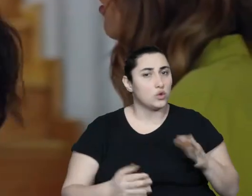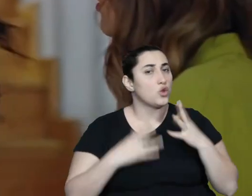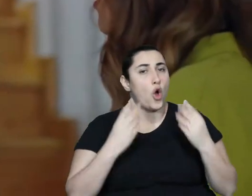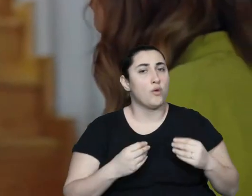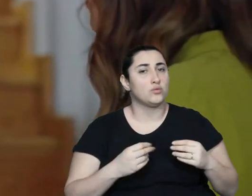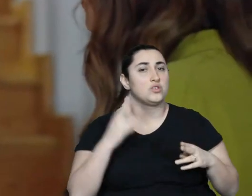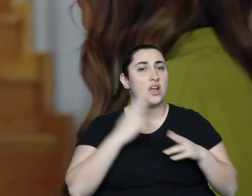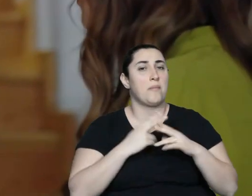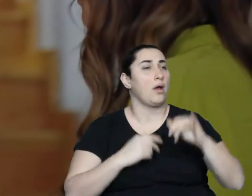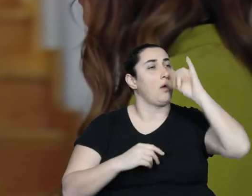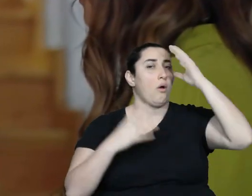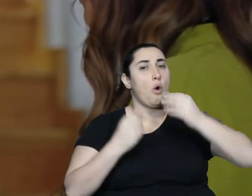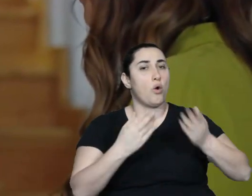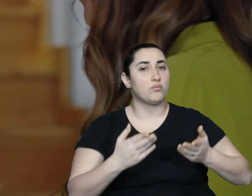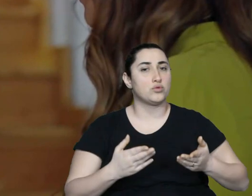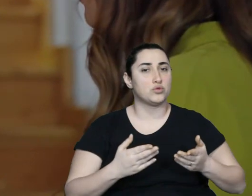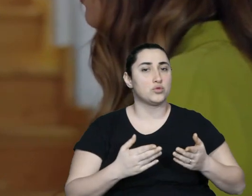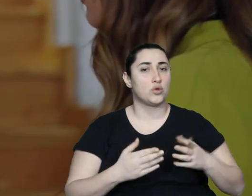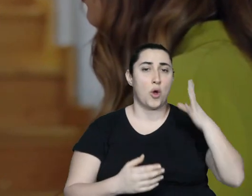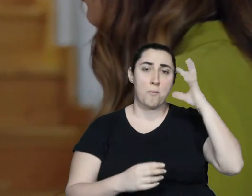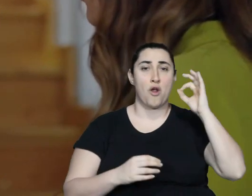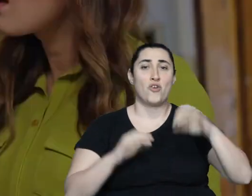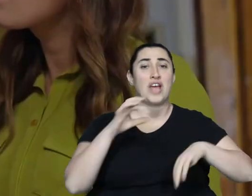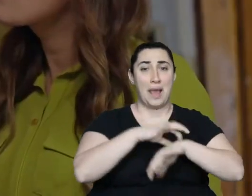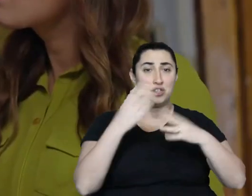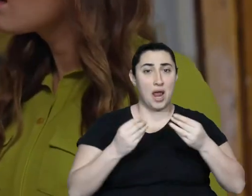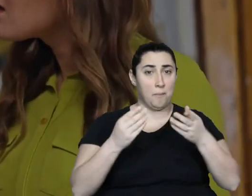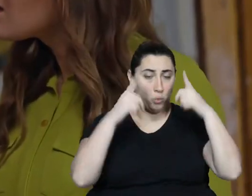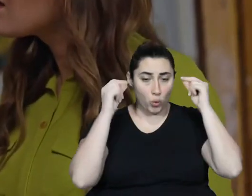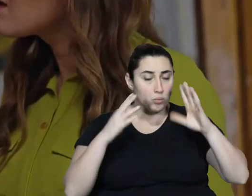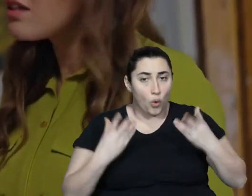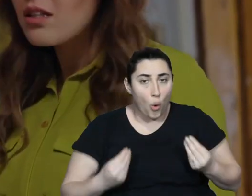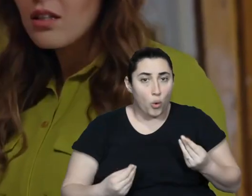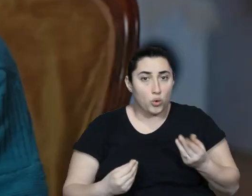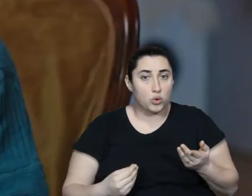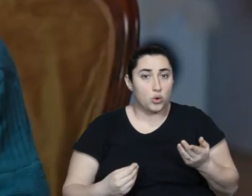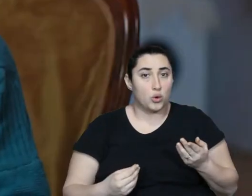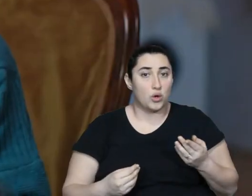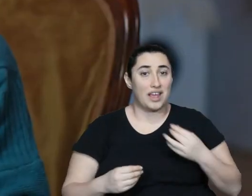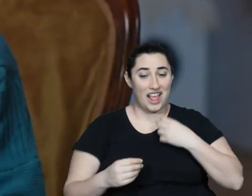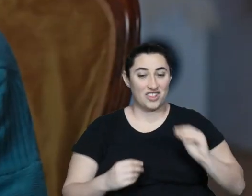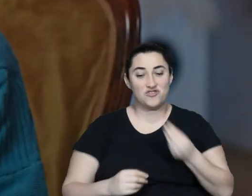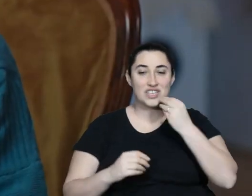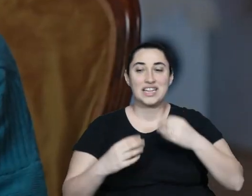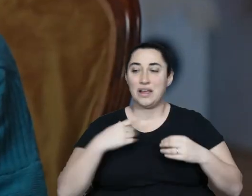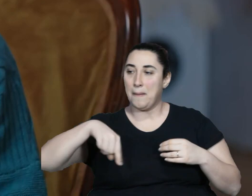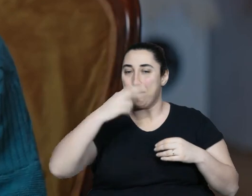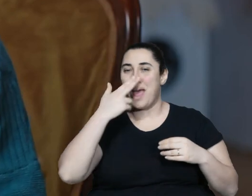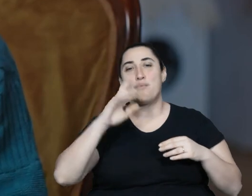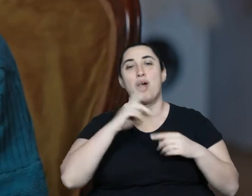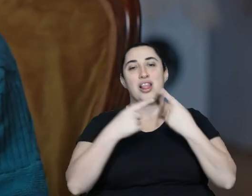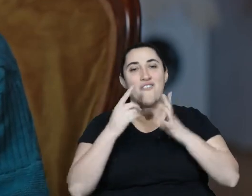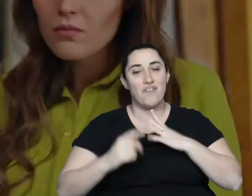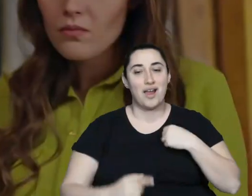Ne oldu, iki dakikada burnu havalara kalkmış? Ordinaryus profesör hemşire mi kesildin başımıza? Ne oluyor? Yumurtadan çıkmış kabuğunu beğenmiyor diye bir laf vardır abla ama